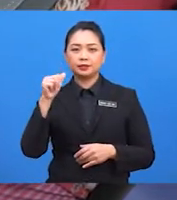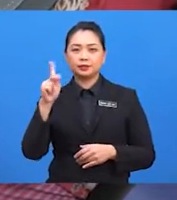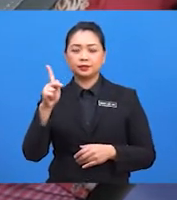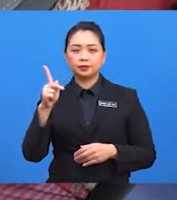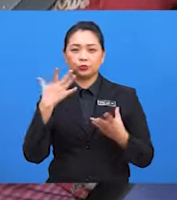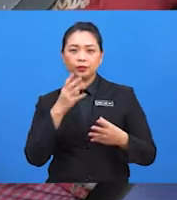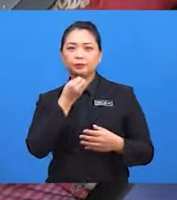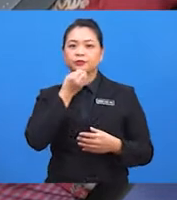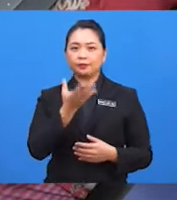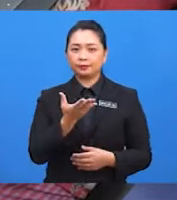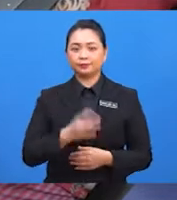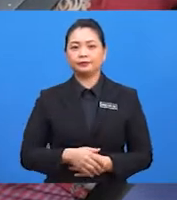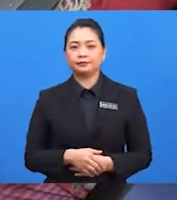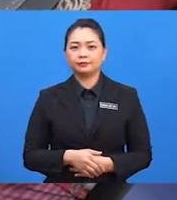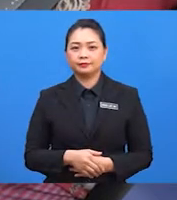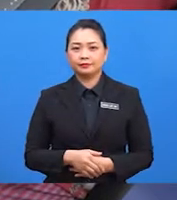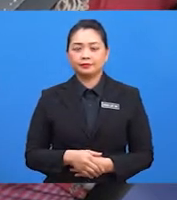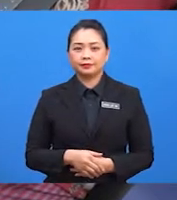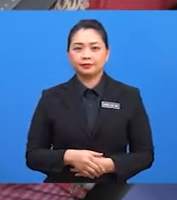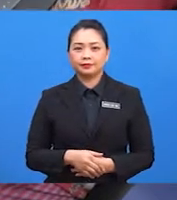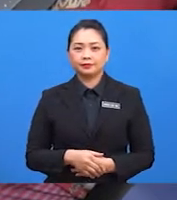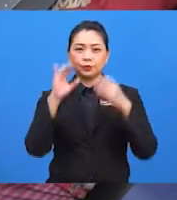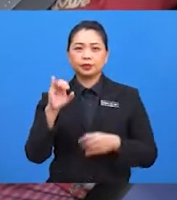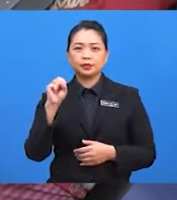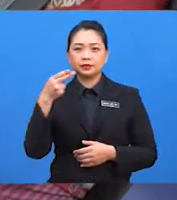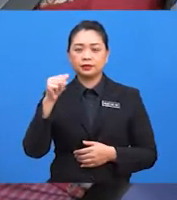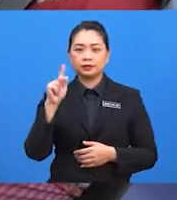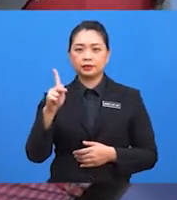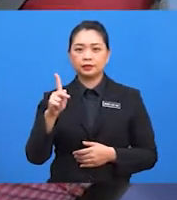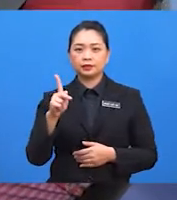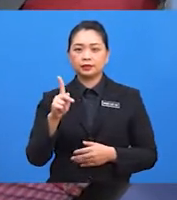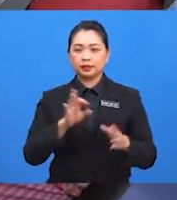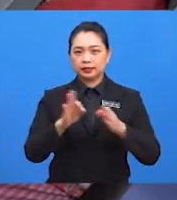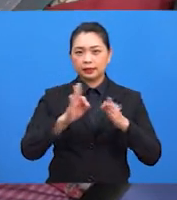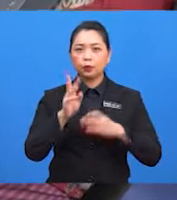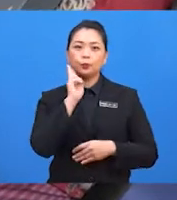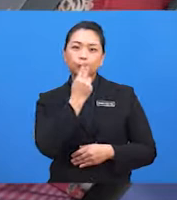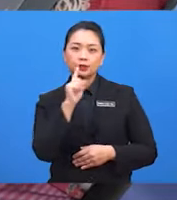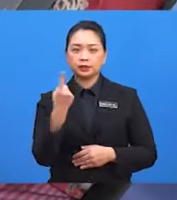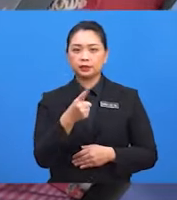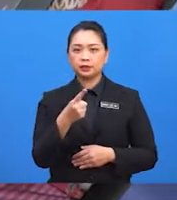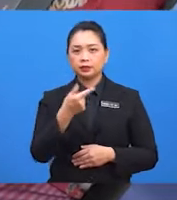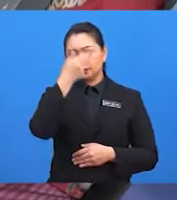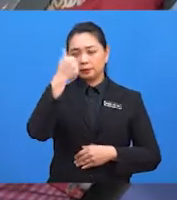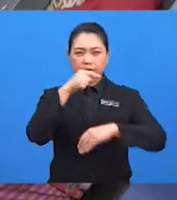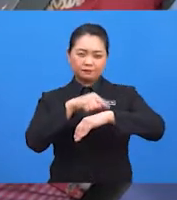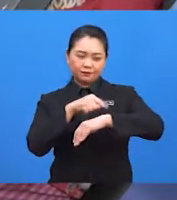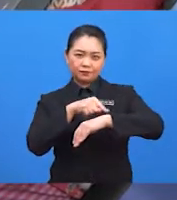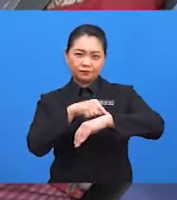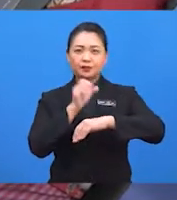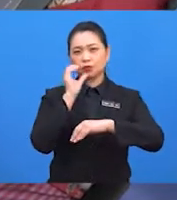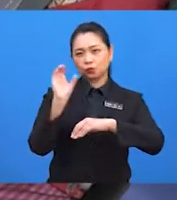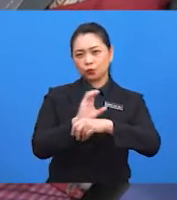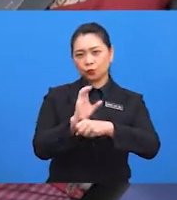berura nak bercakap. Ya, jadi Cikgu Ishak terangkan secara umum saja sebab masa agak